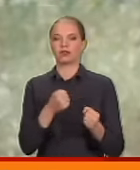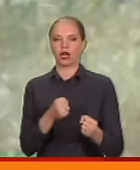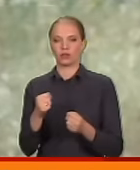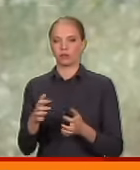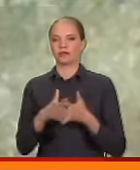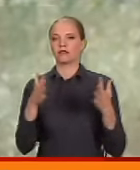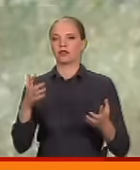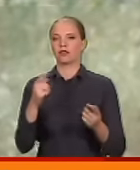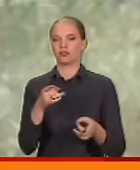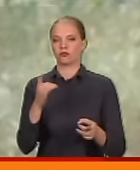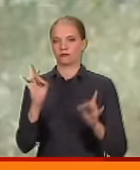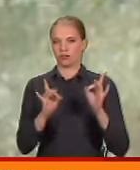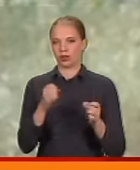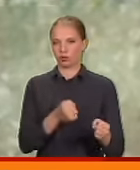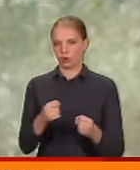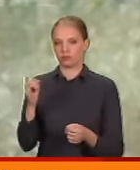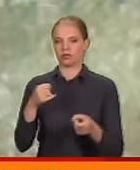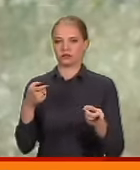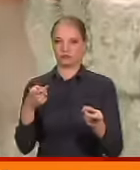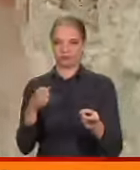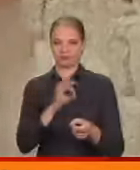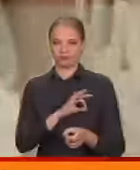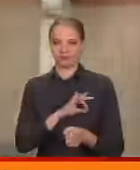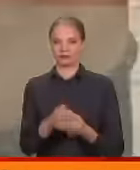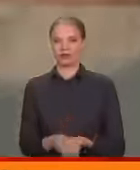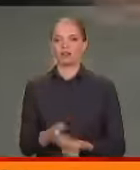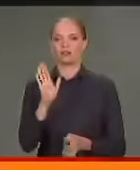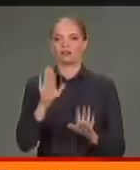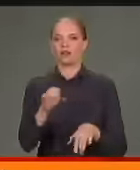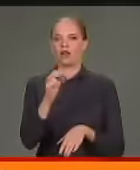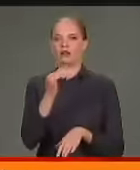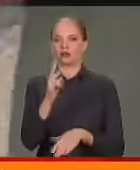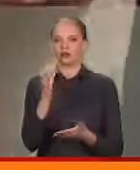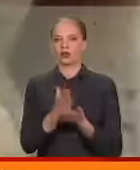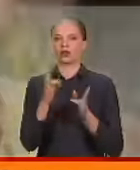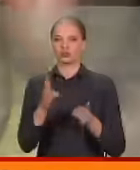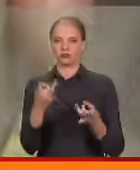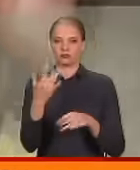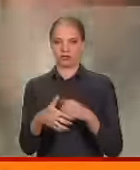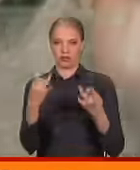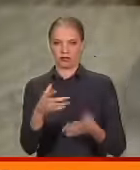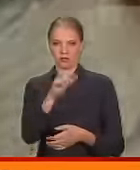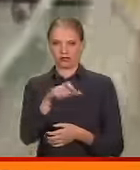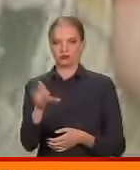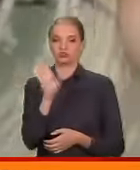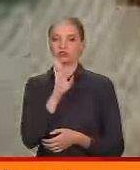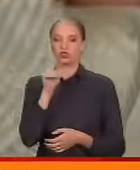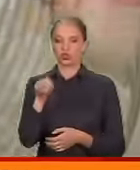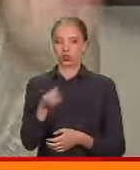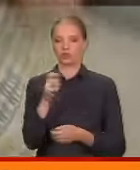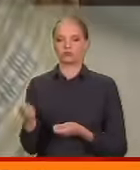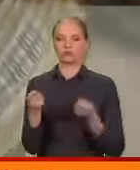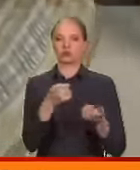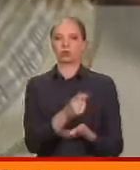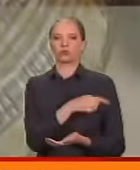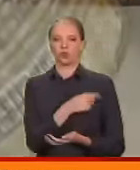гранатометів, великокаліберних кулеметів та стрілецької зброї. В Авдіївці маємо жертви серед мирного населення. Місцеву жінку відвезли до